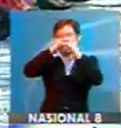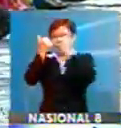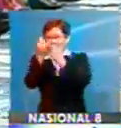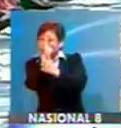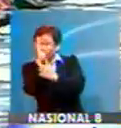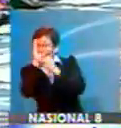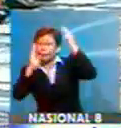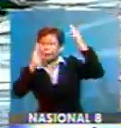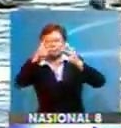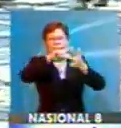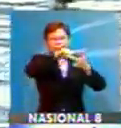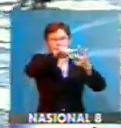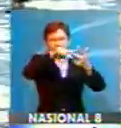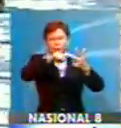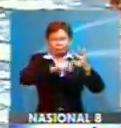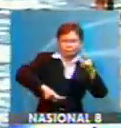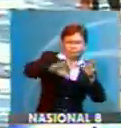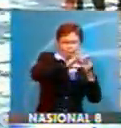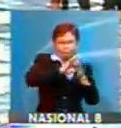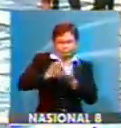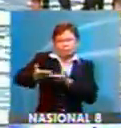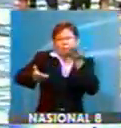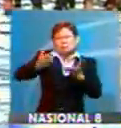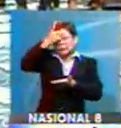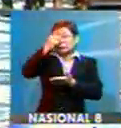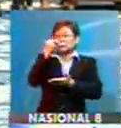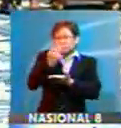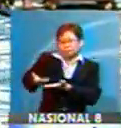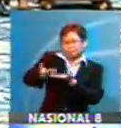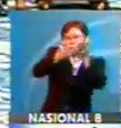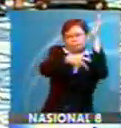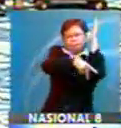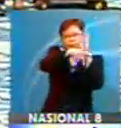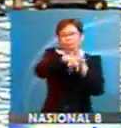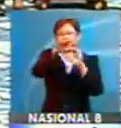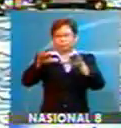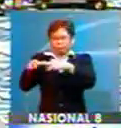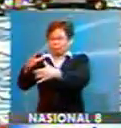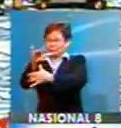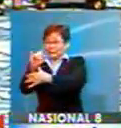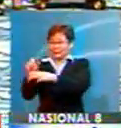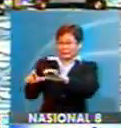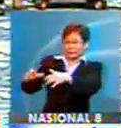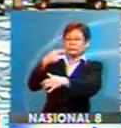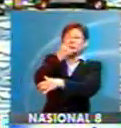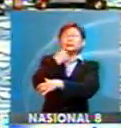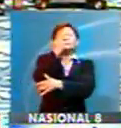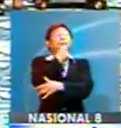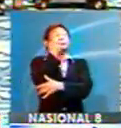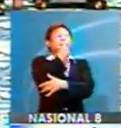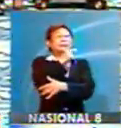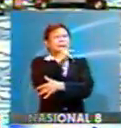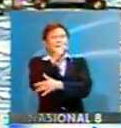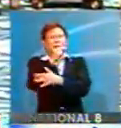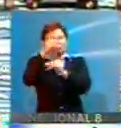Risikan Negara dijangka dibentangkan Perdana Menteri Datuk Seri Najib Tun Razak. Kumpulan IS menganggap sesiapa sahaja yang